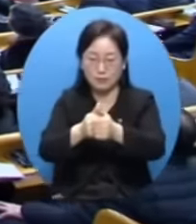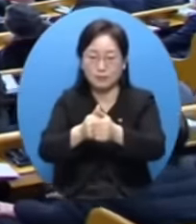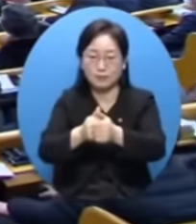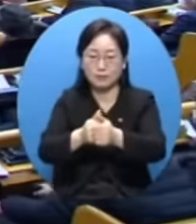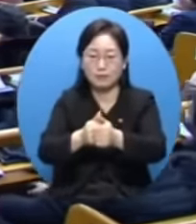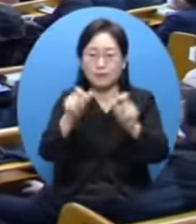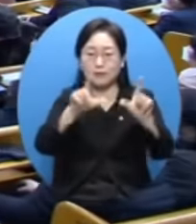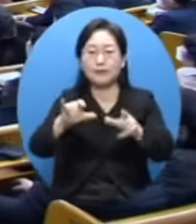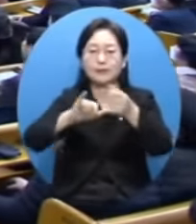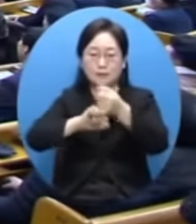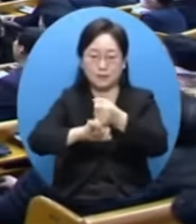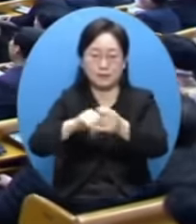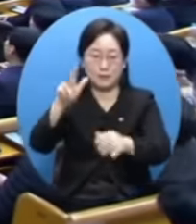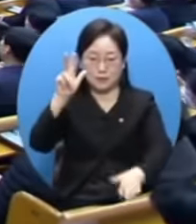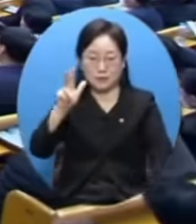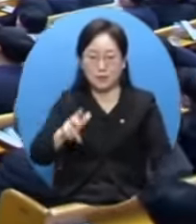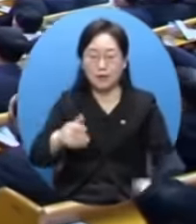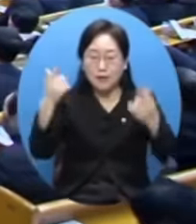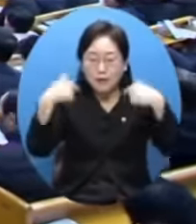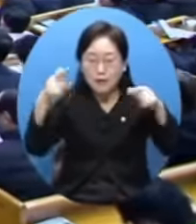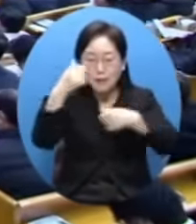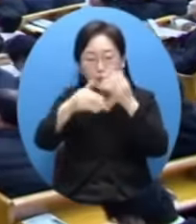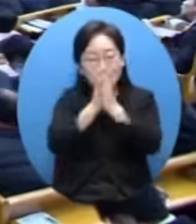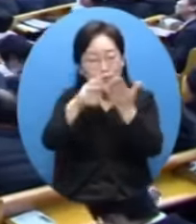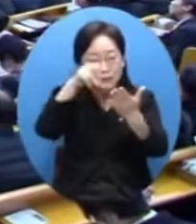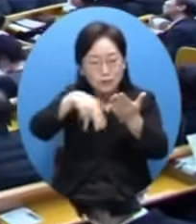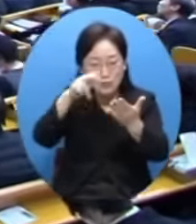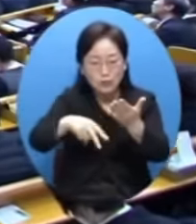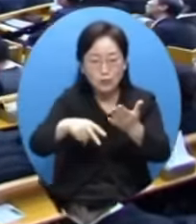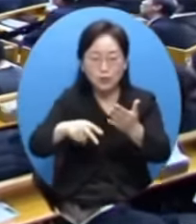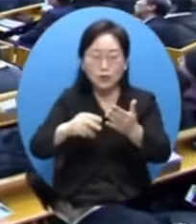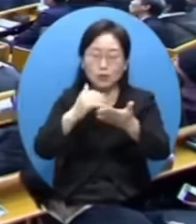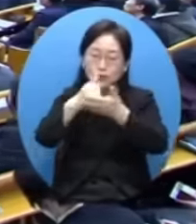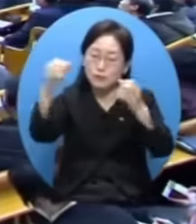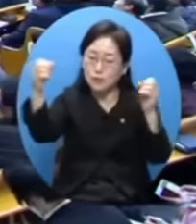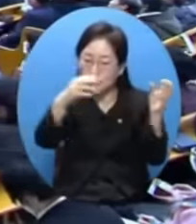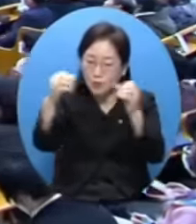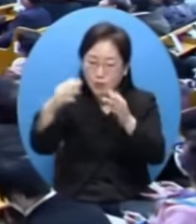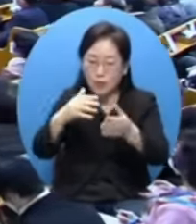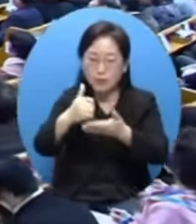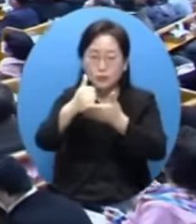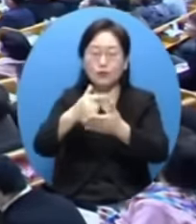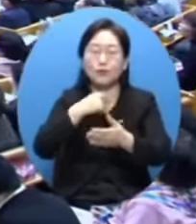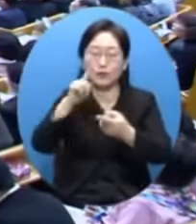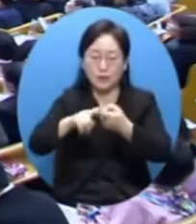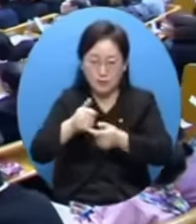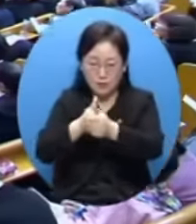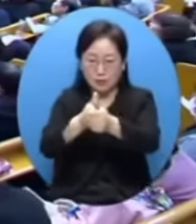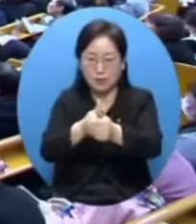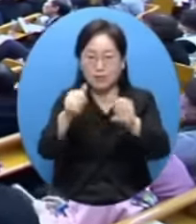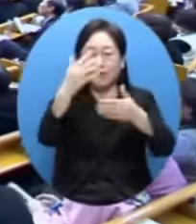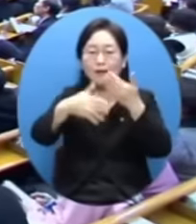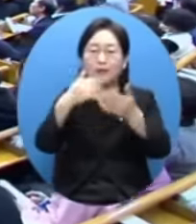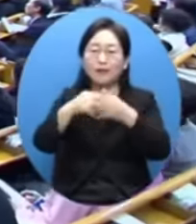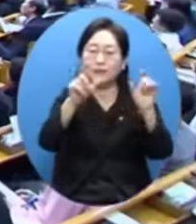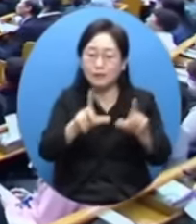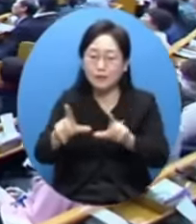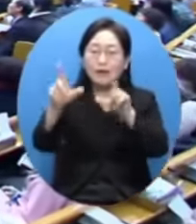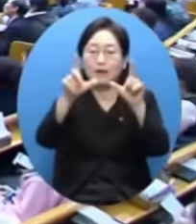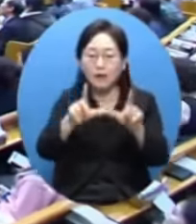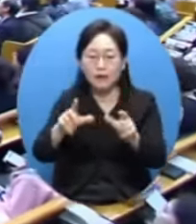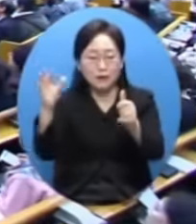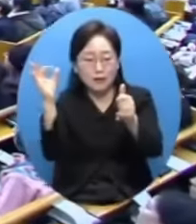날마다 주님과 대화하며 주님의 뜻을 따르기를 원하고 그래서 하나님 앞에서 그 삶이 얼마나